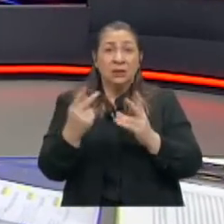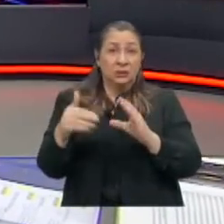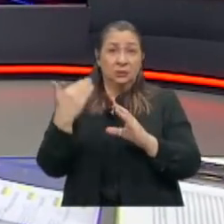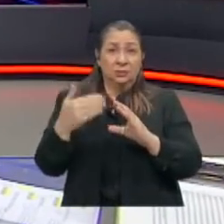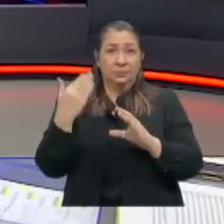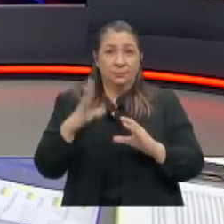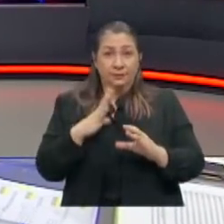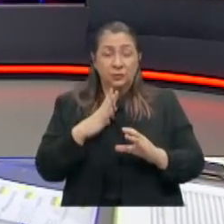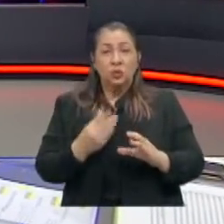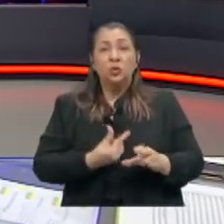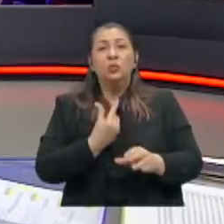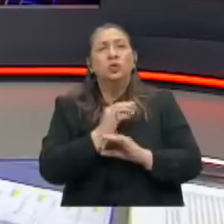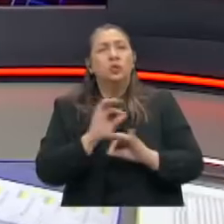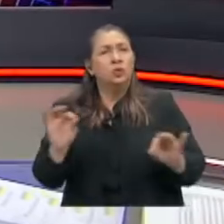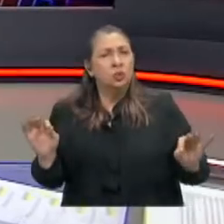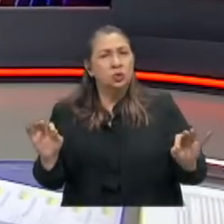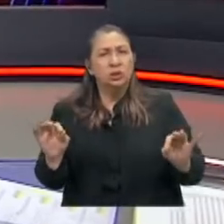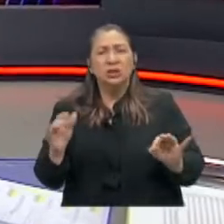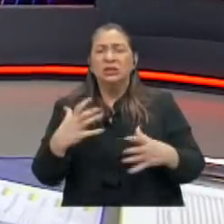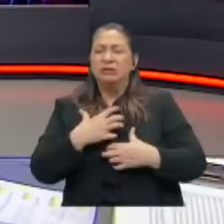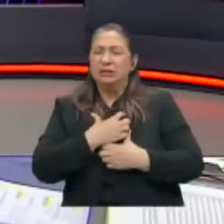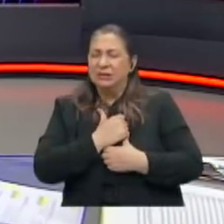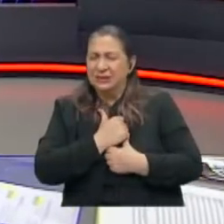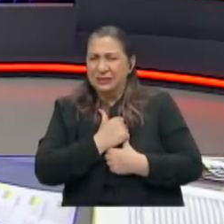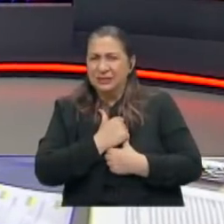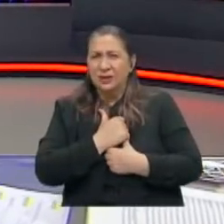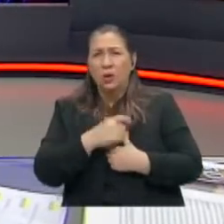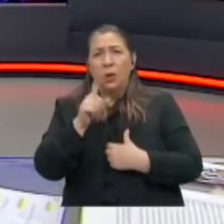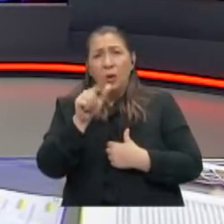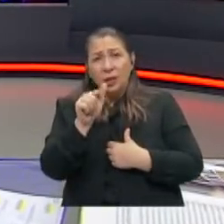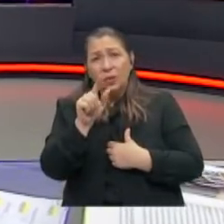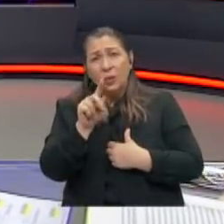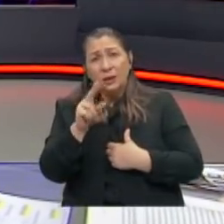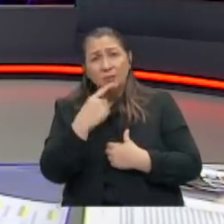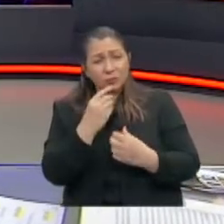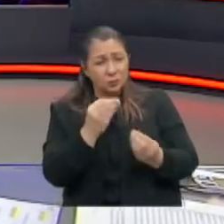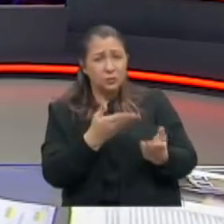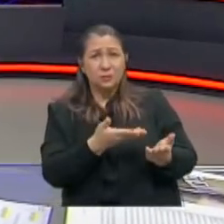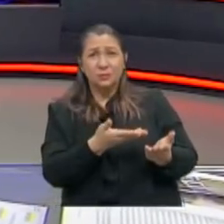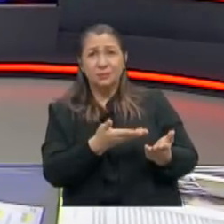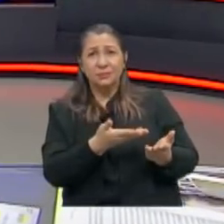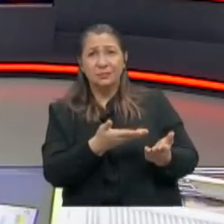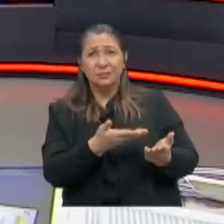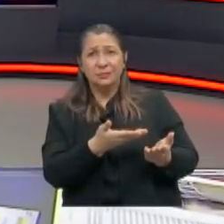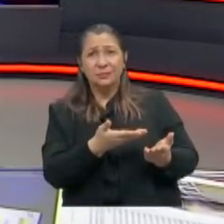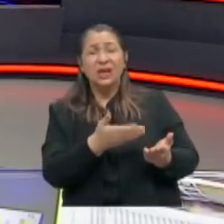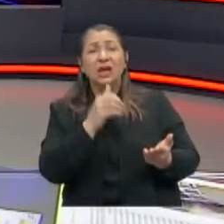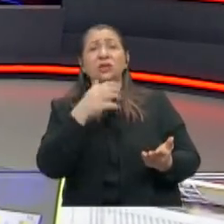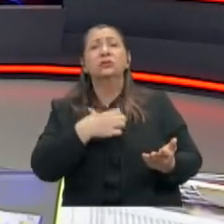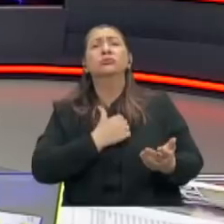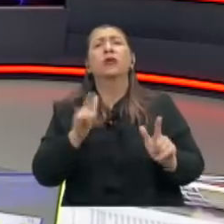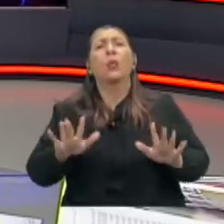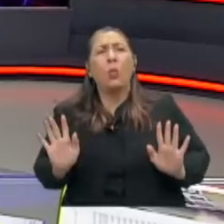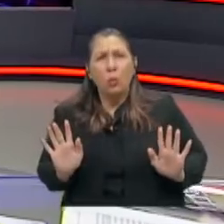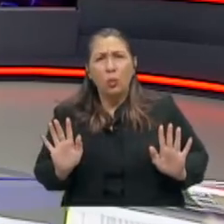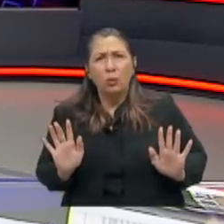var. Umutsuzca, canları sıkkın, 16-17 yaşında çocuklar. Hiç can sıkmaya